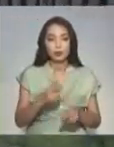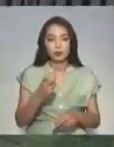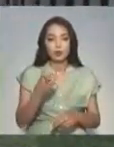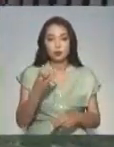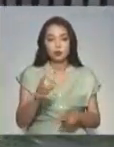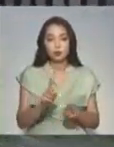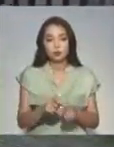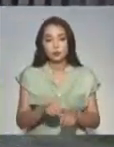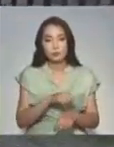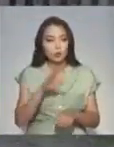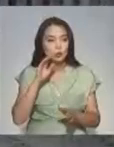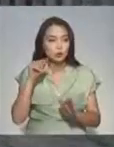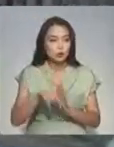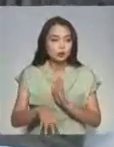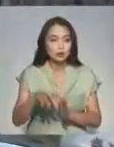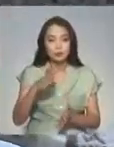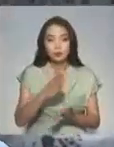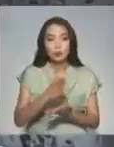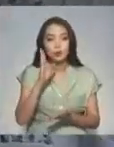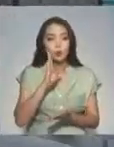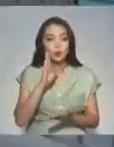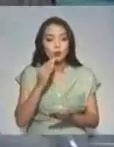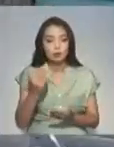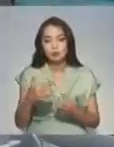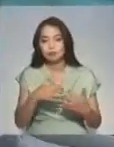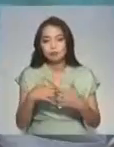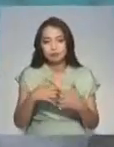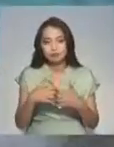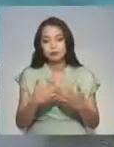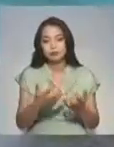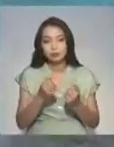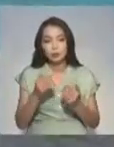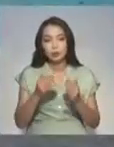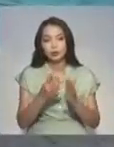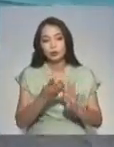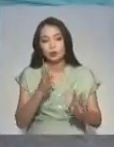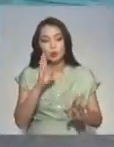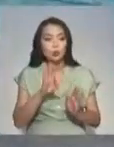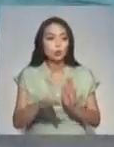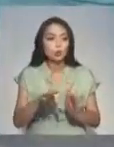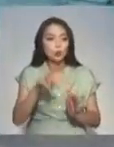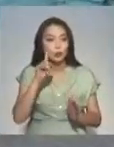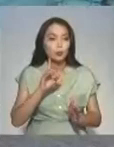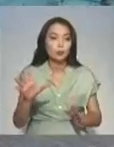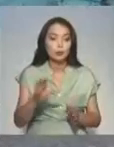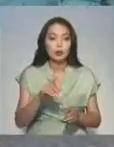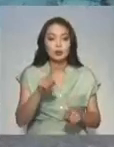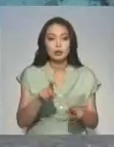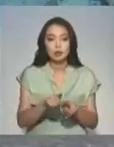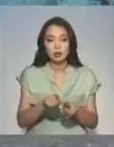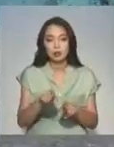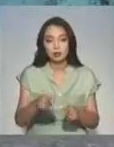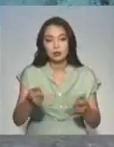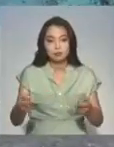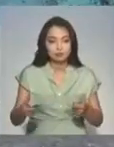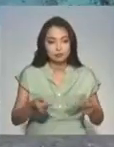литр шамасында алылады. Тіршілік нәрін таласып алуға мәжбүр. Үйден кезекке су тасуға ыңғайлы, барлығы ыдысты дәл осылай